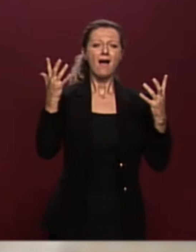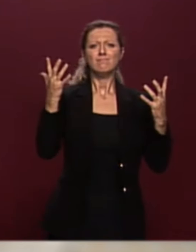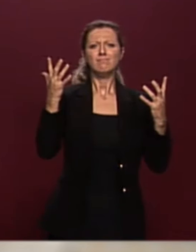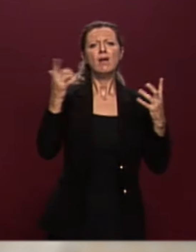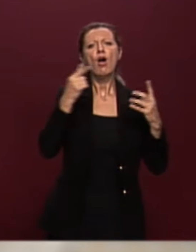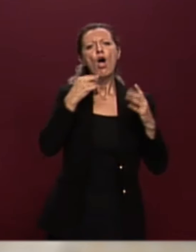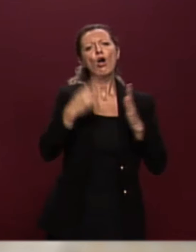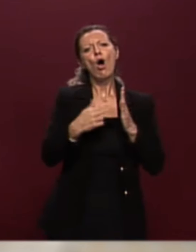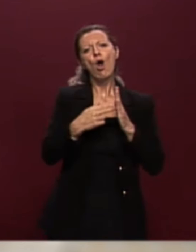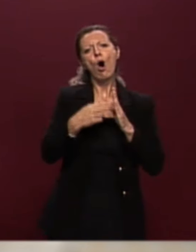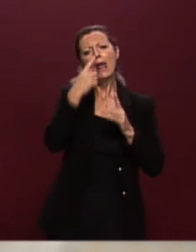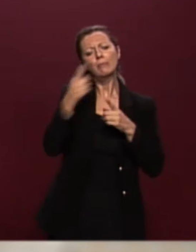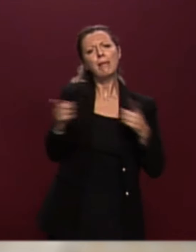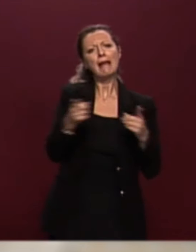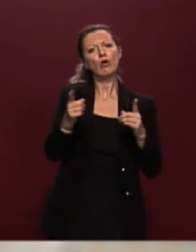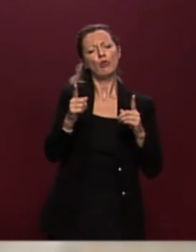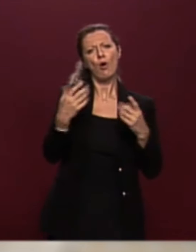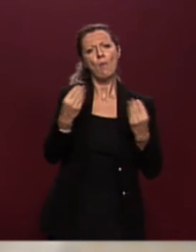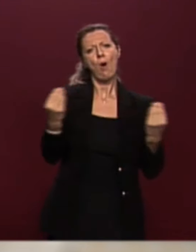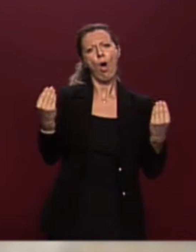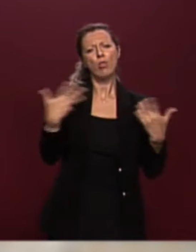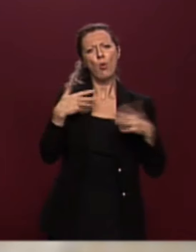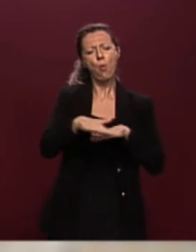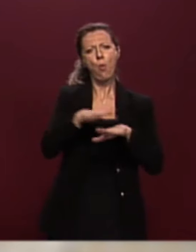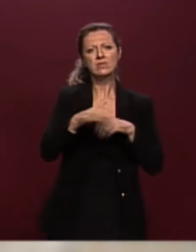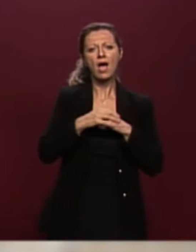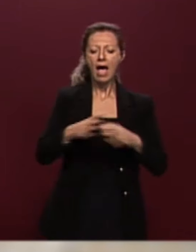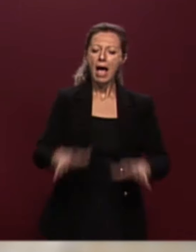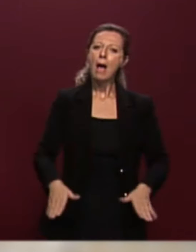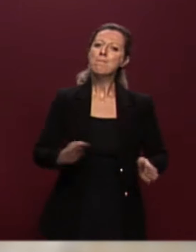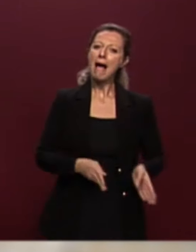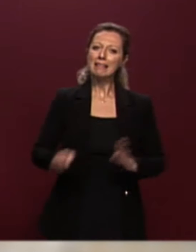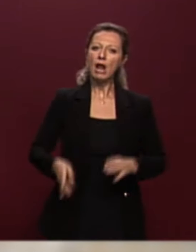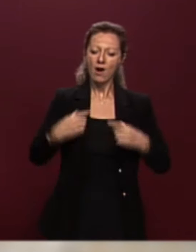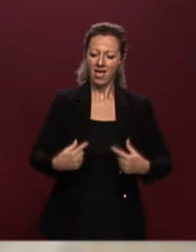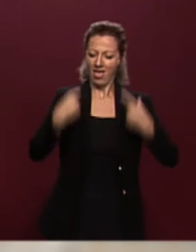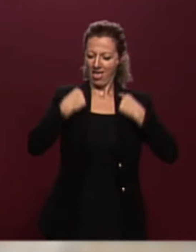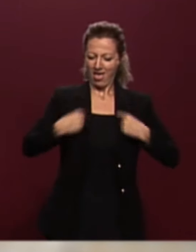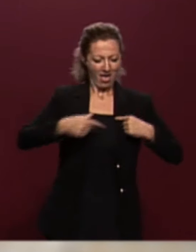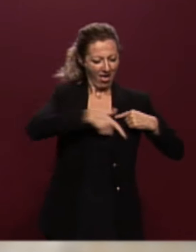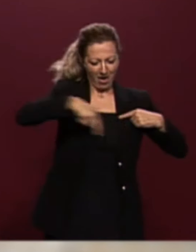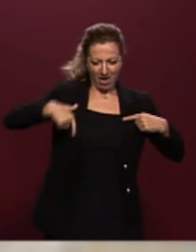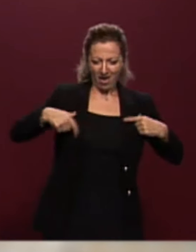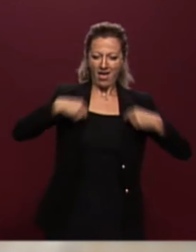colore che andava di moda in quegli anni. C'erano i pantaloni con la pettorina e sopra anche la giacca.